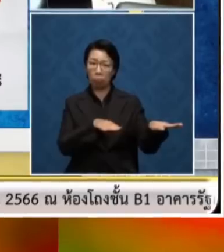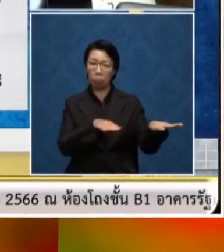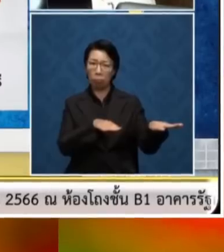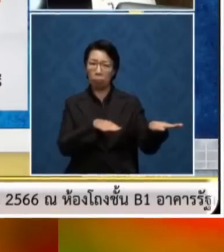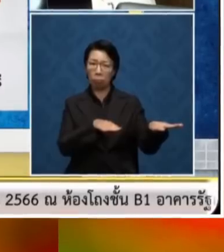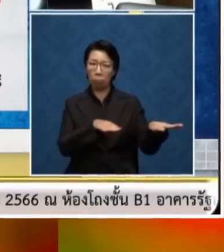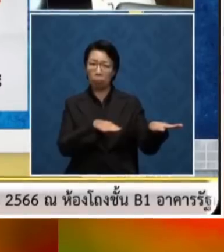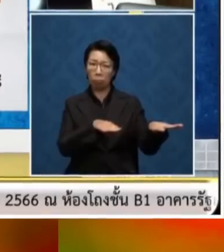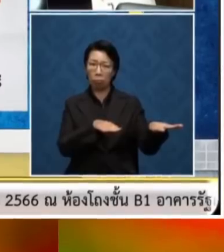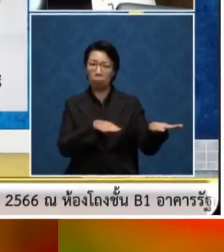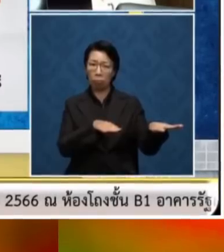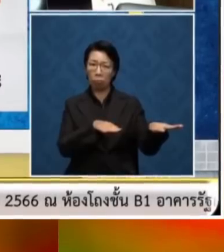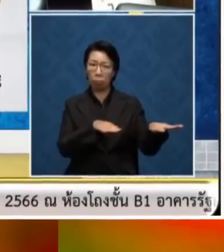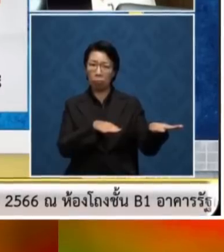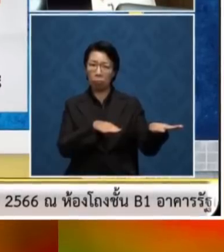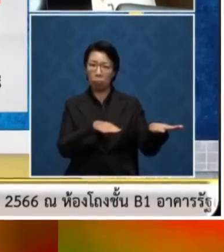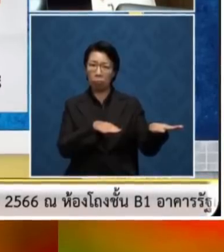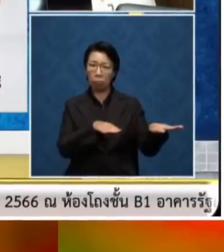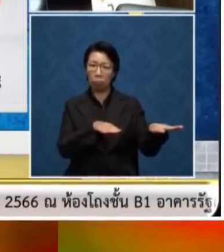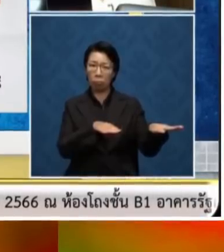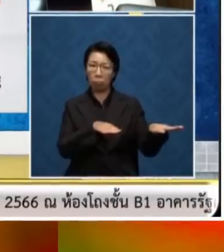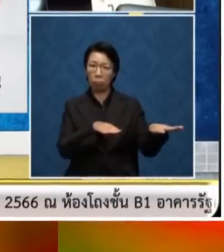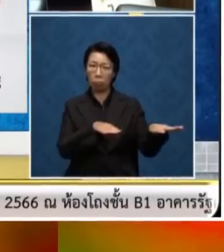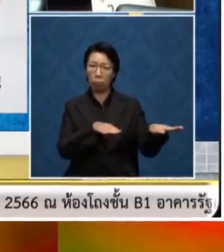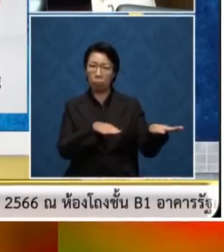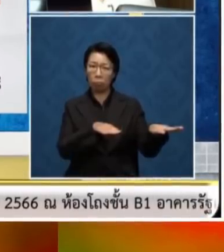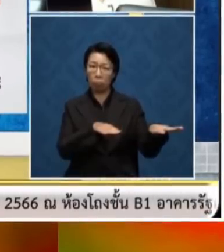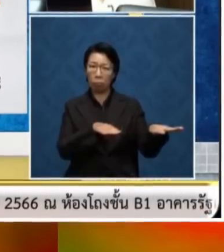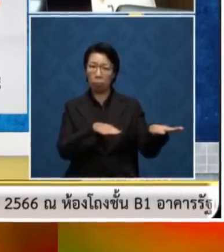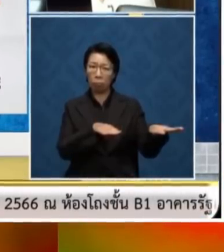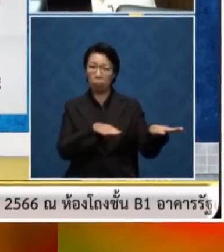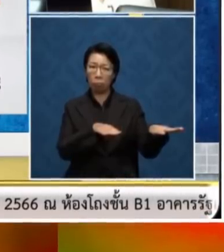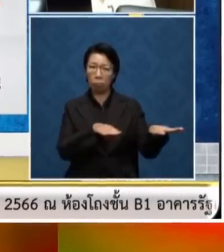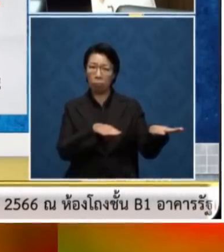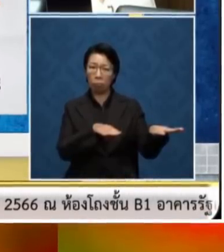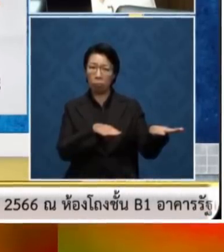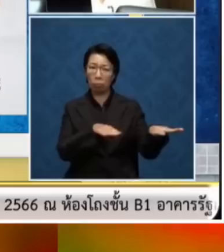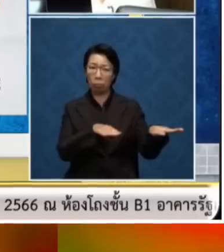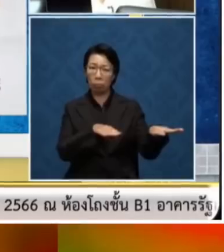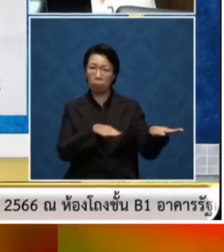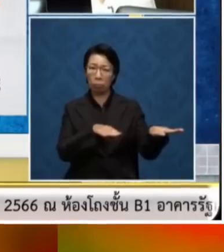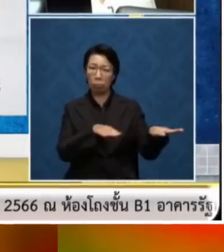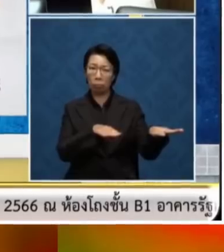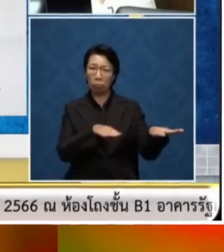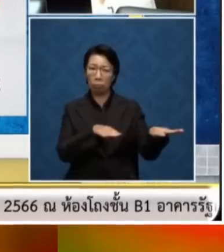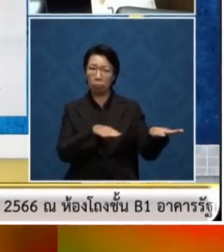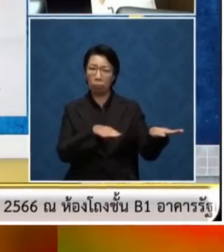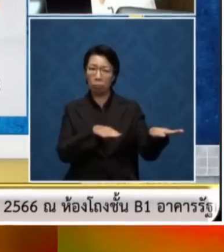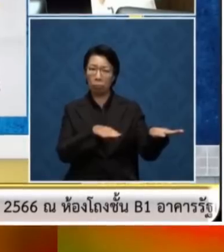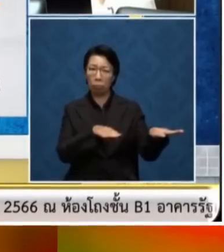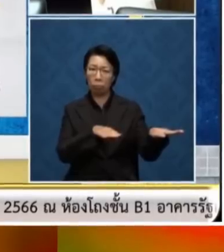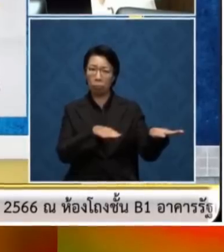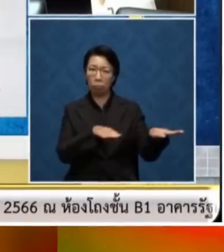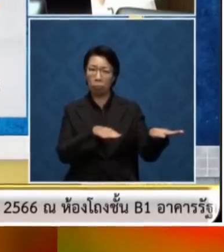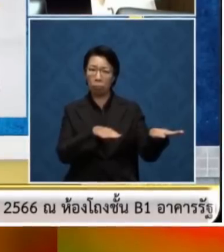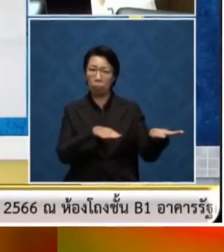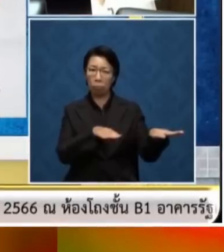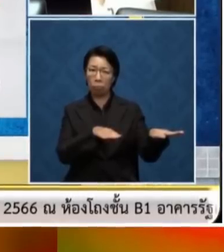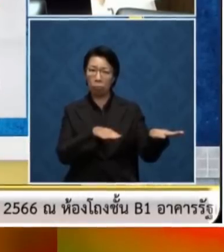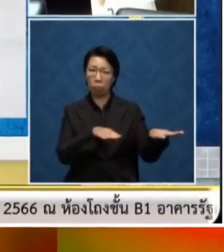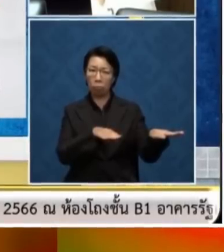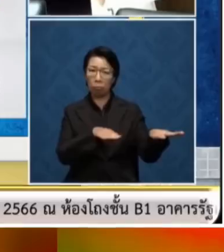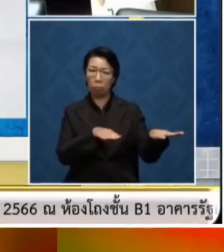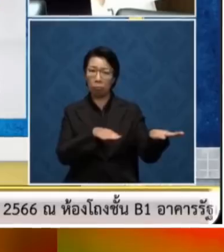ทำให้เห็นภาพว่ากระบวนการแตกแยกของ3ปอเกิดขึ้นแล้วแต่สงครามนี้ยังไม่จ